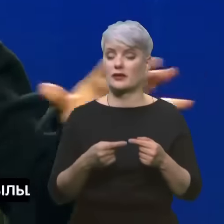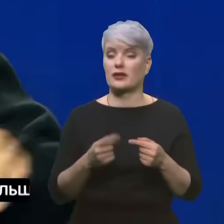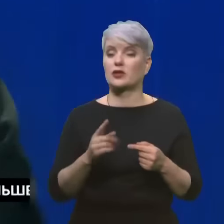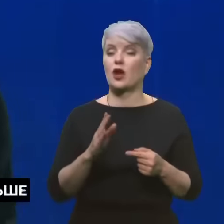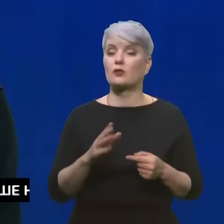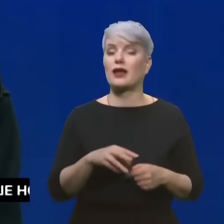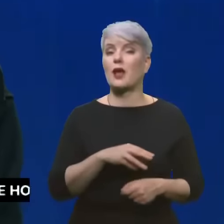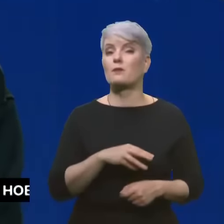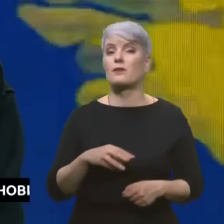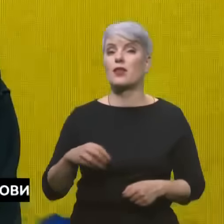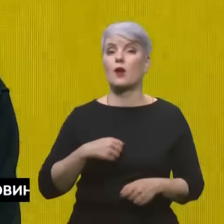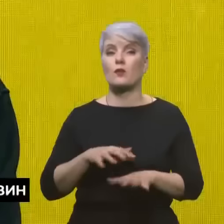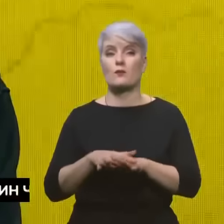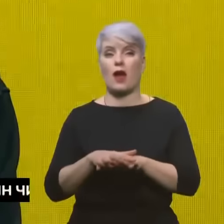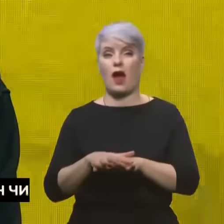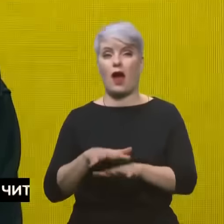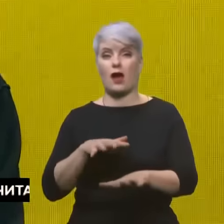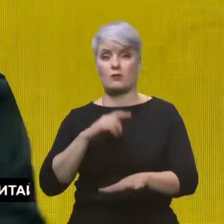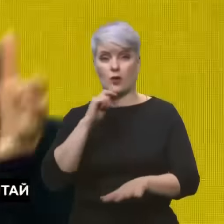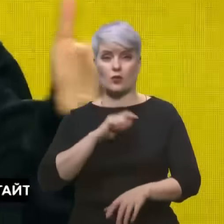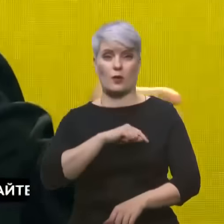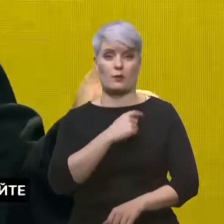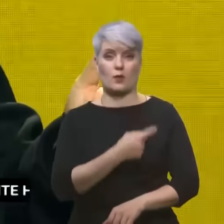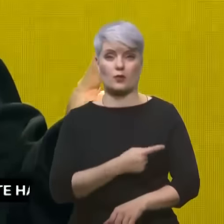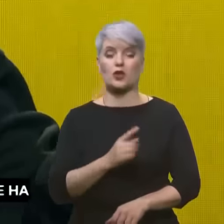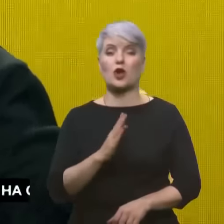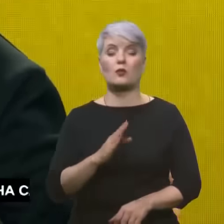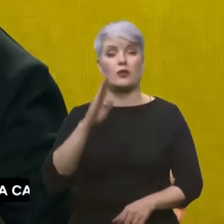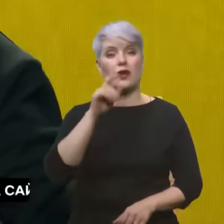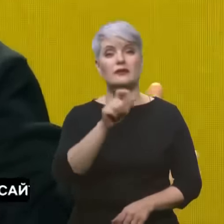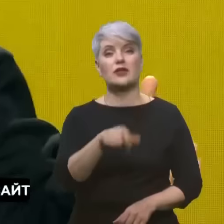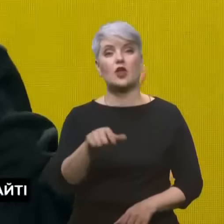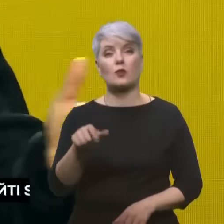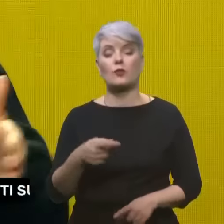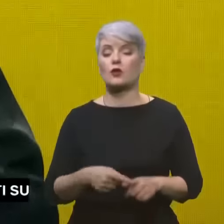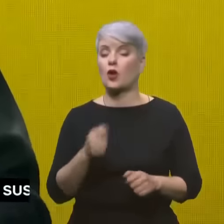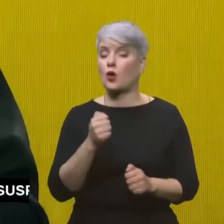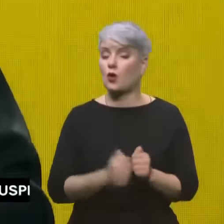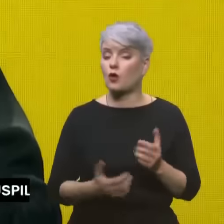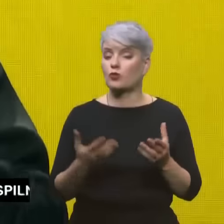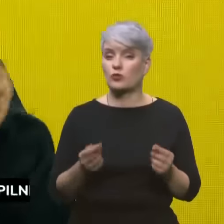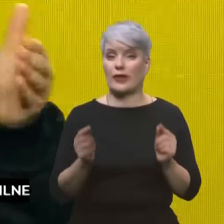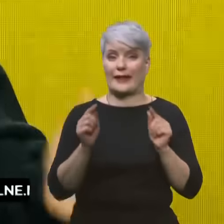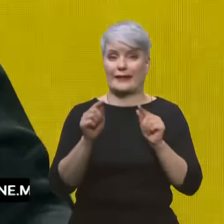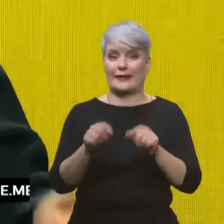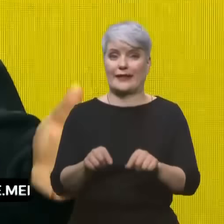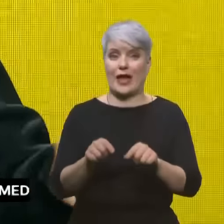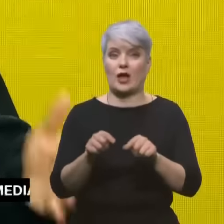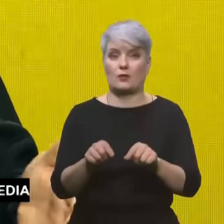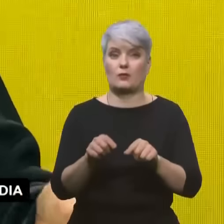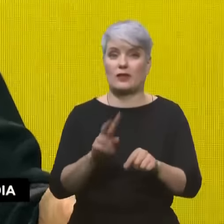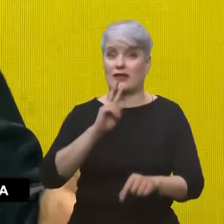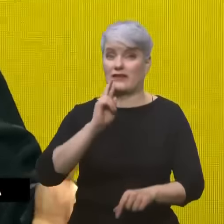з мільйонною армією України? Дуже потужною, я вважаю. Що буде з тими хлопцями, хто кожного дня там, принаймні, що з тими,